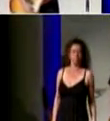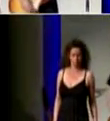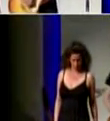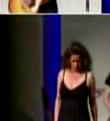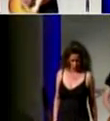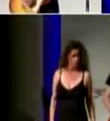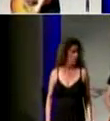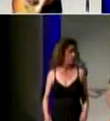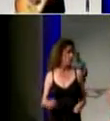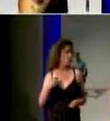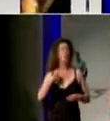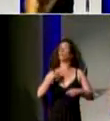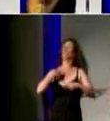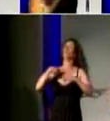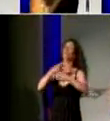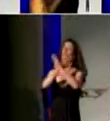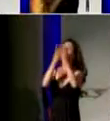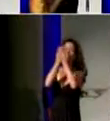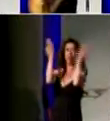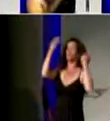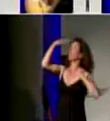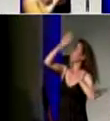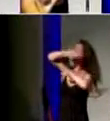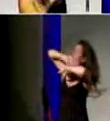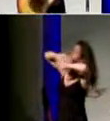veulent. Quand je suis fini,